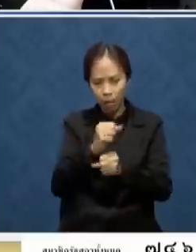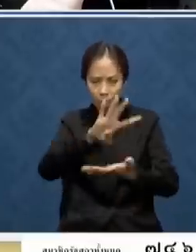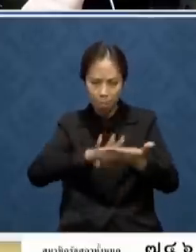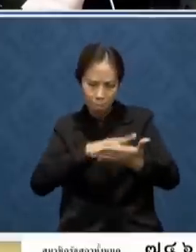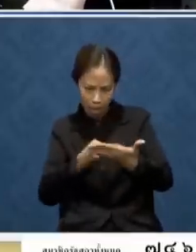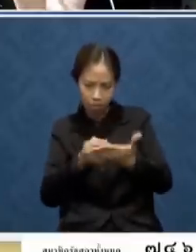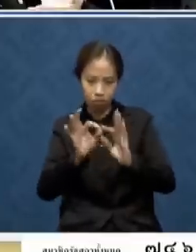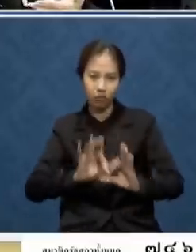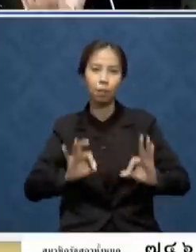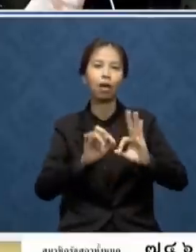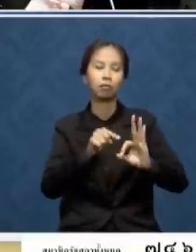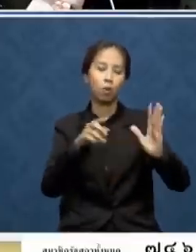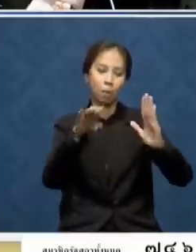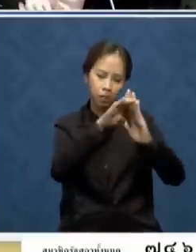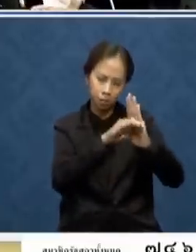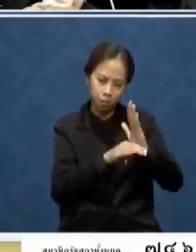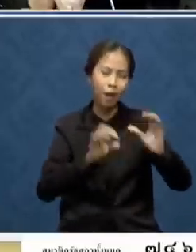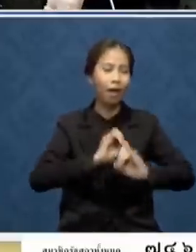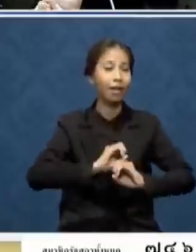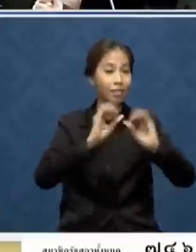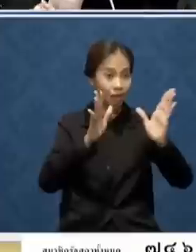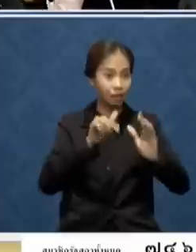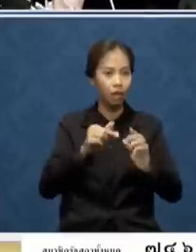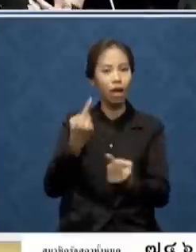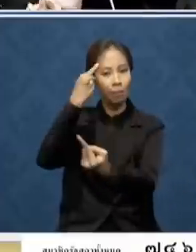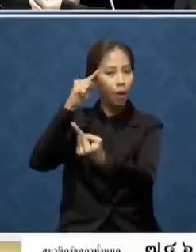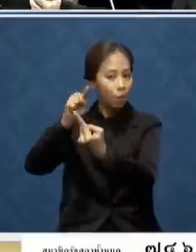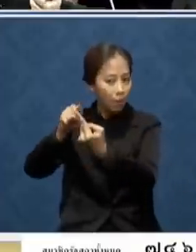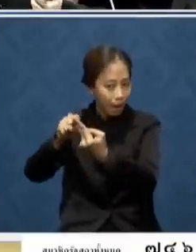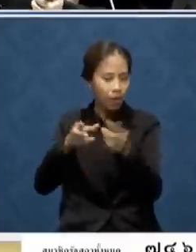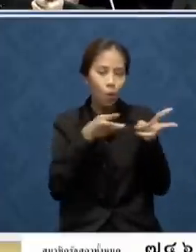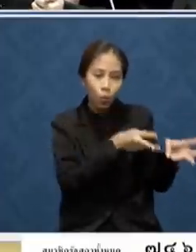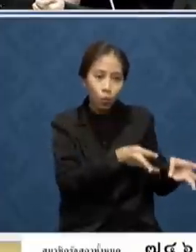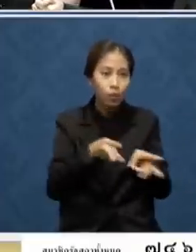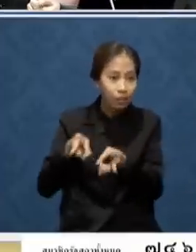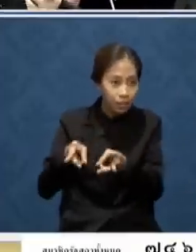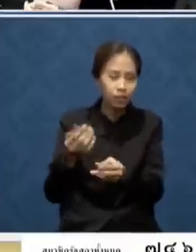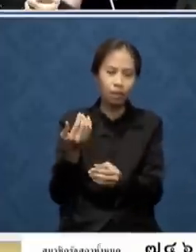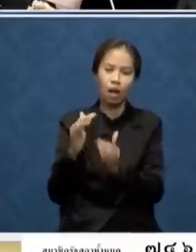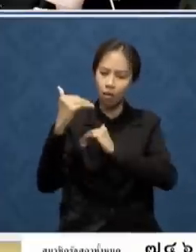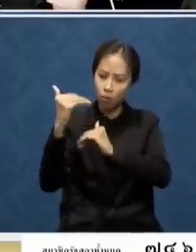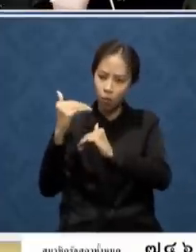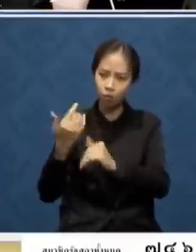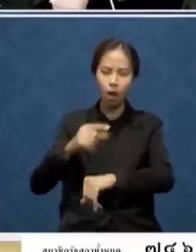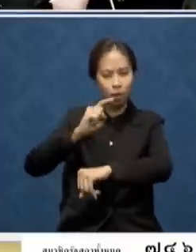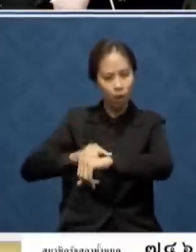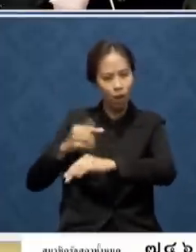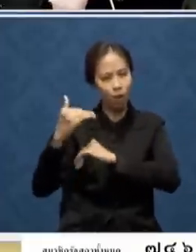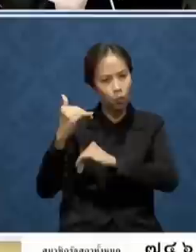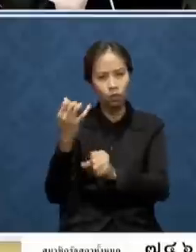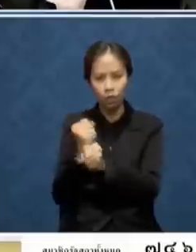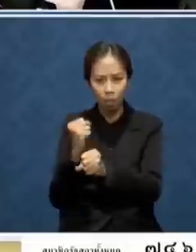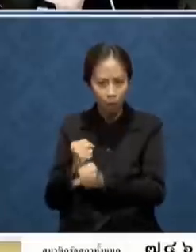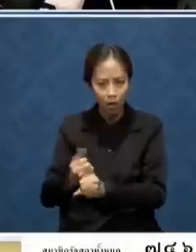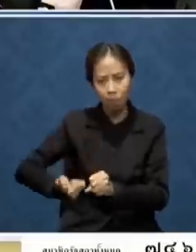มีความชัดเจนทั้งในเรื่องของเป้าหมายวิธีการมีเป้าตัวชี้วัดที่เหมาะสมและมีการกำหนดกรอบเวลานะคะเพื่อสร้าง